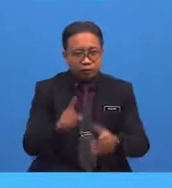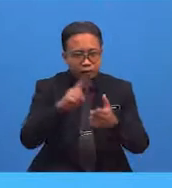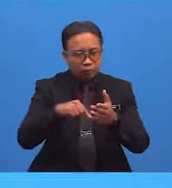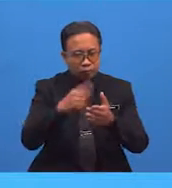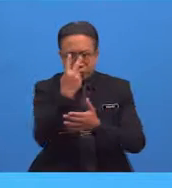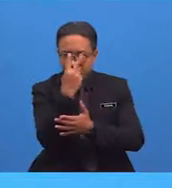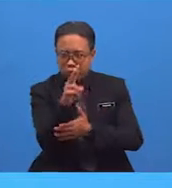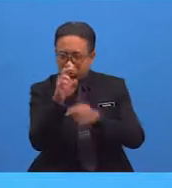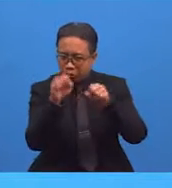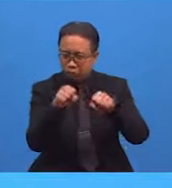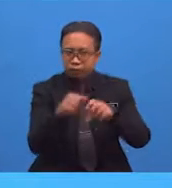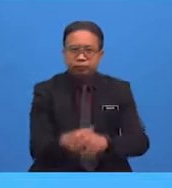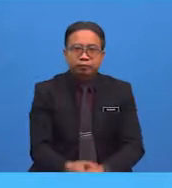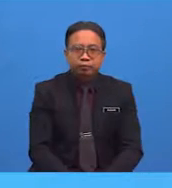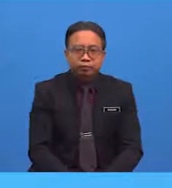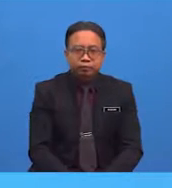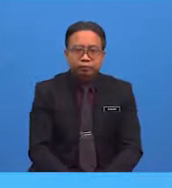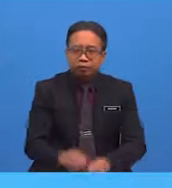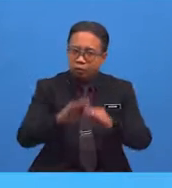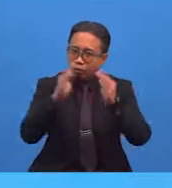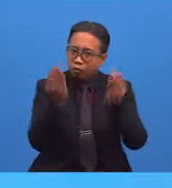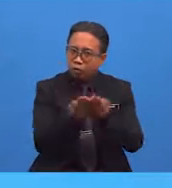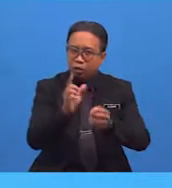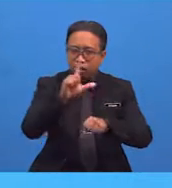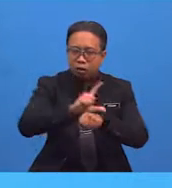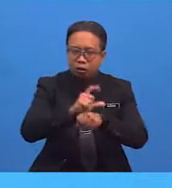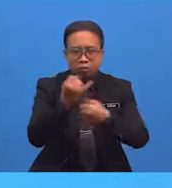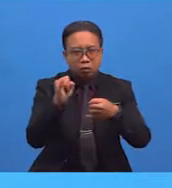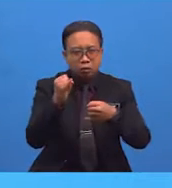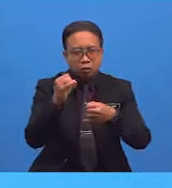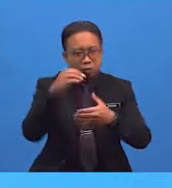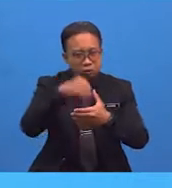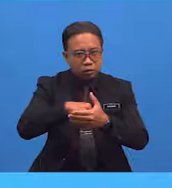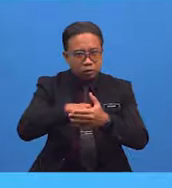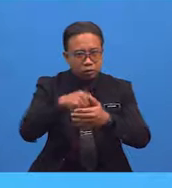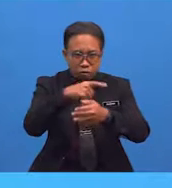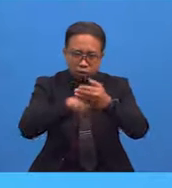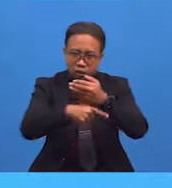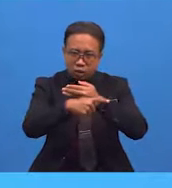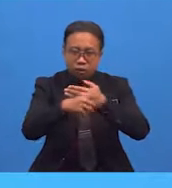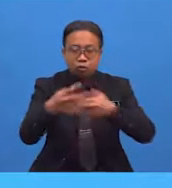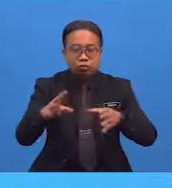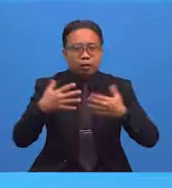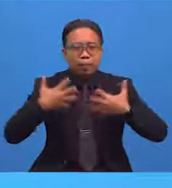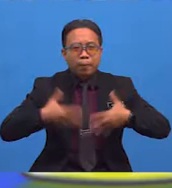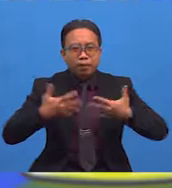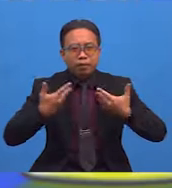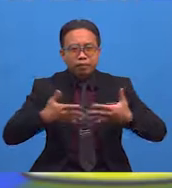dapat diperhatikan. Bebola logam tidak dapat melalui gelang setelah